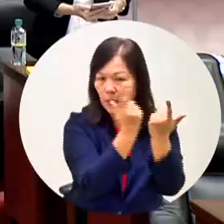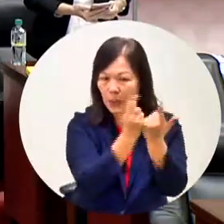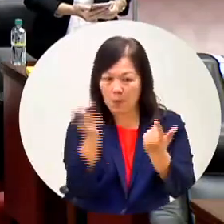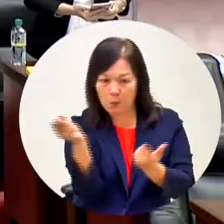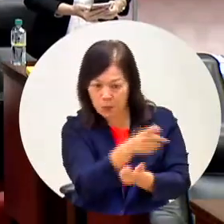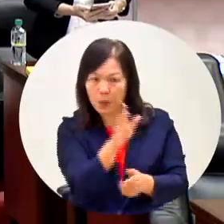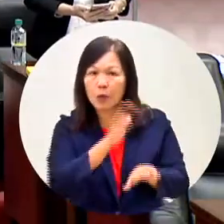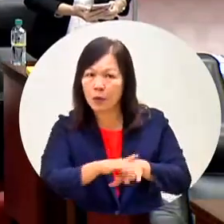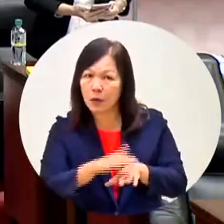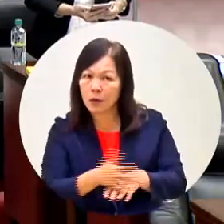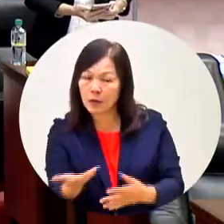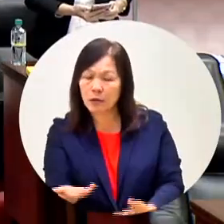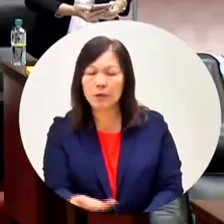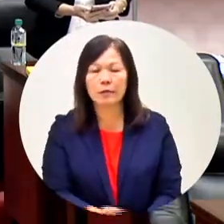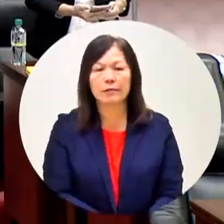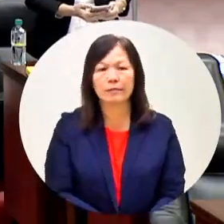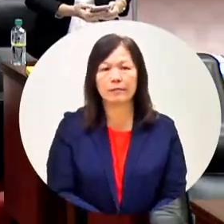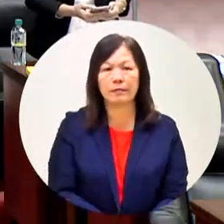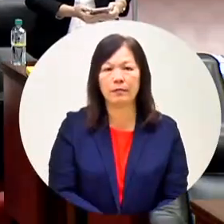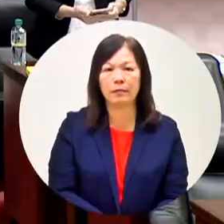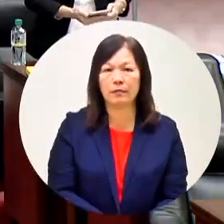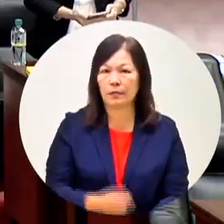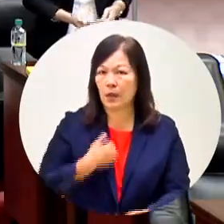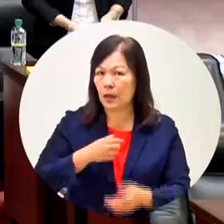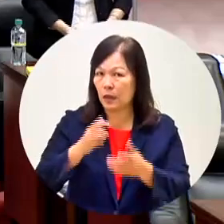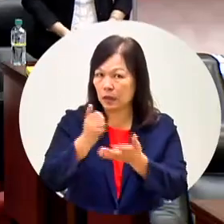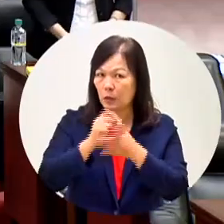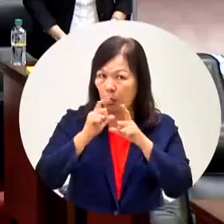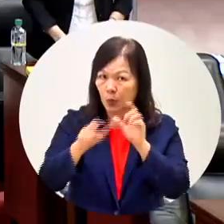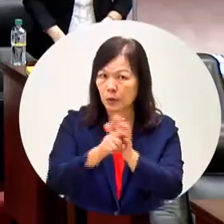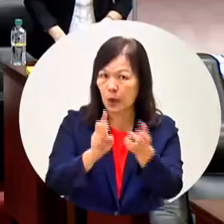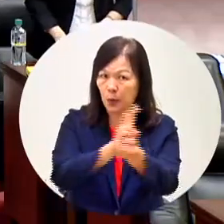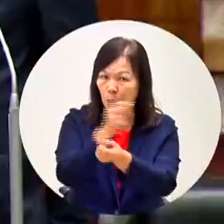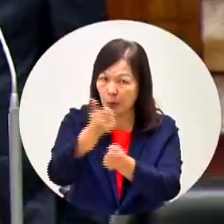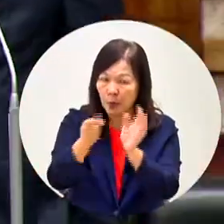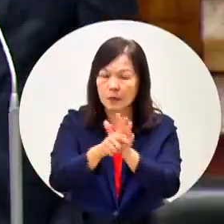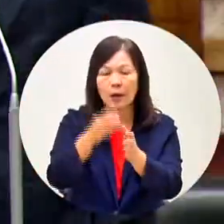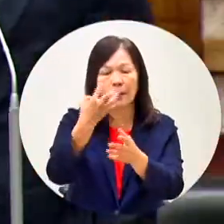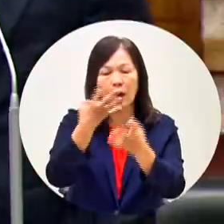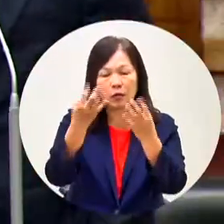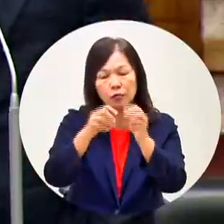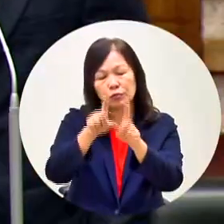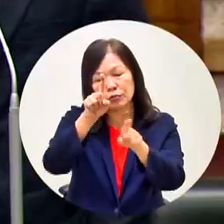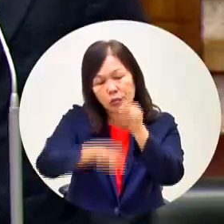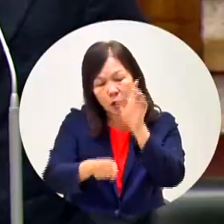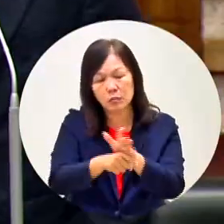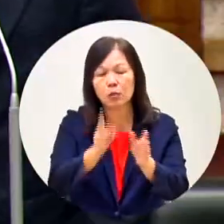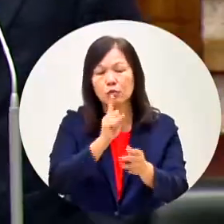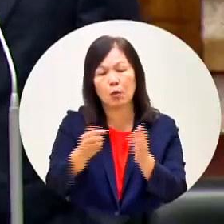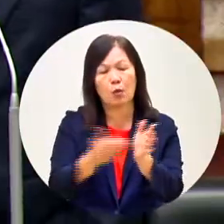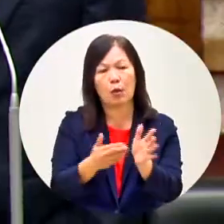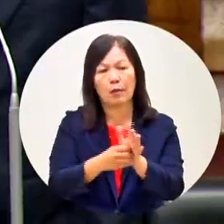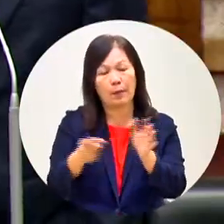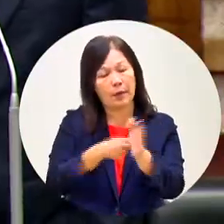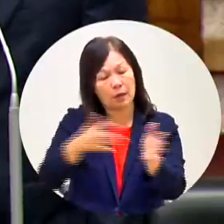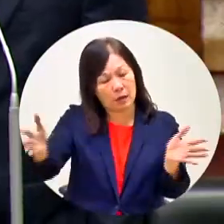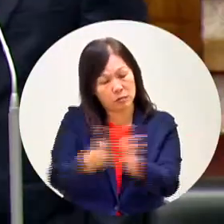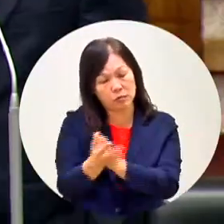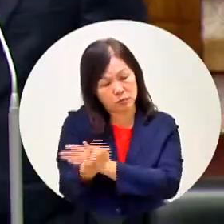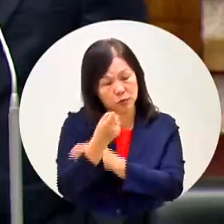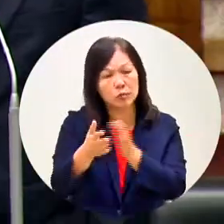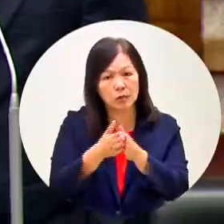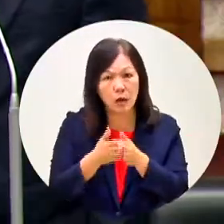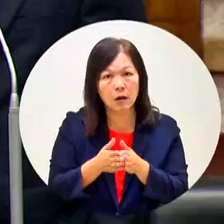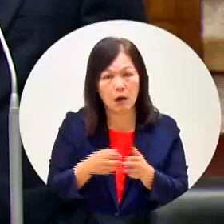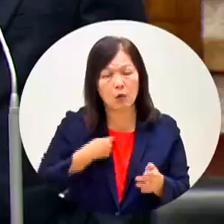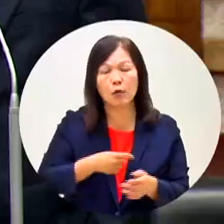请答我来。 林议员，你都把数字跟差距讲出来，你不觉得我们应该共同努力吗？ 我知道，我是要跟你共同努力，但是我们站在议员监